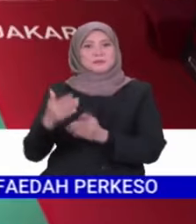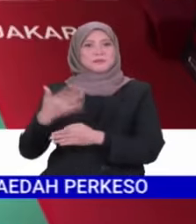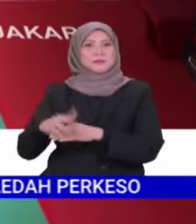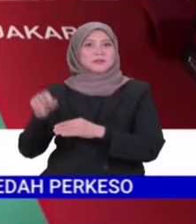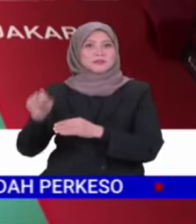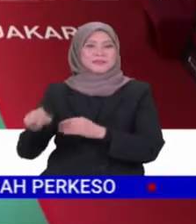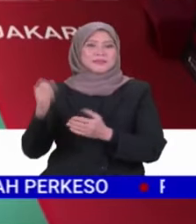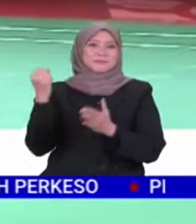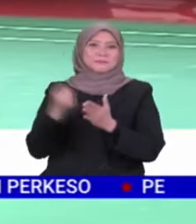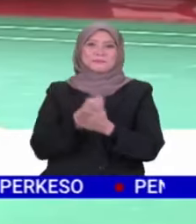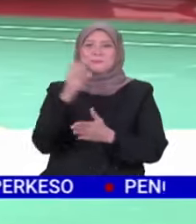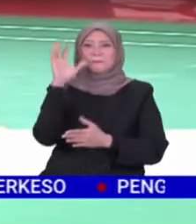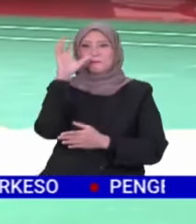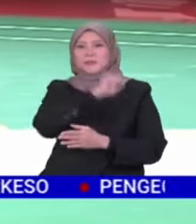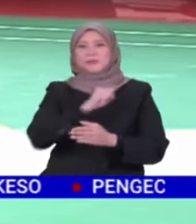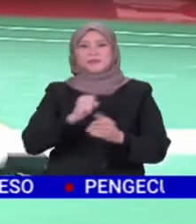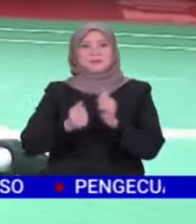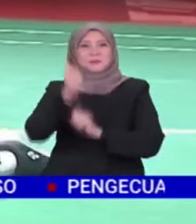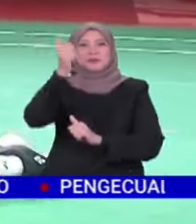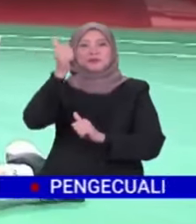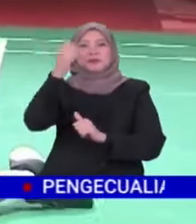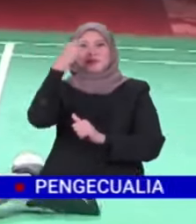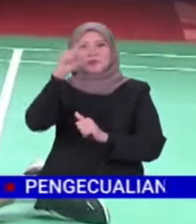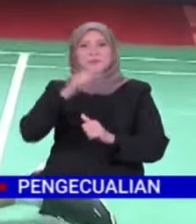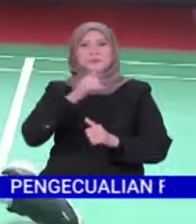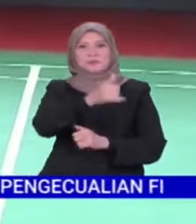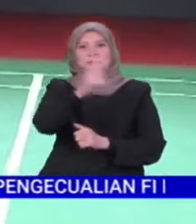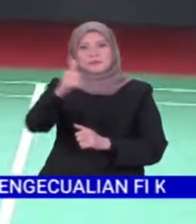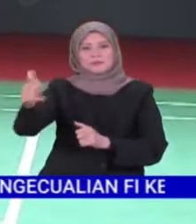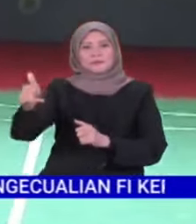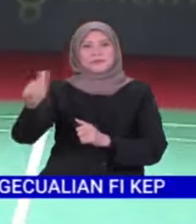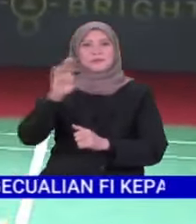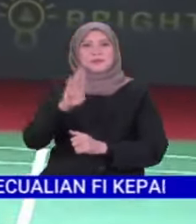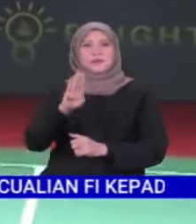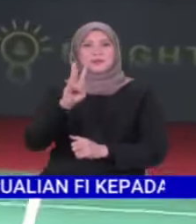mereka turut kempunan merangkul gelaran sulung jelajah dunia Persekutuan